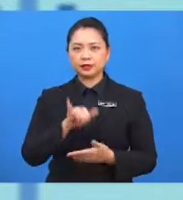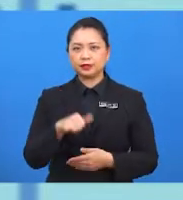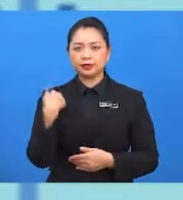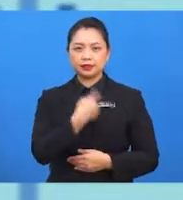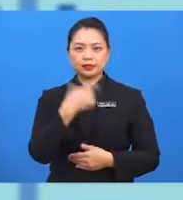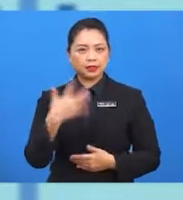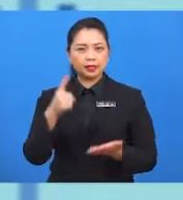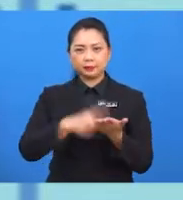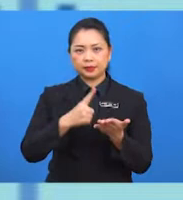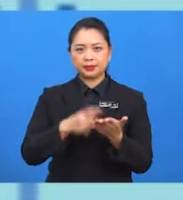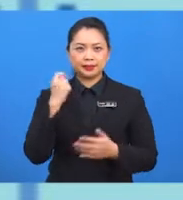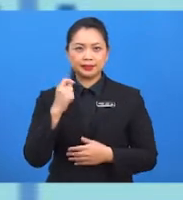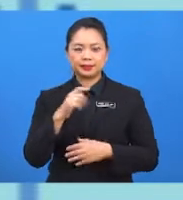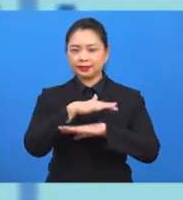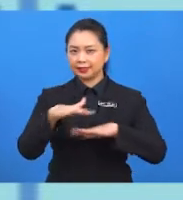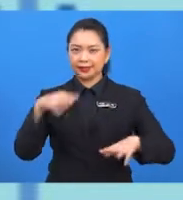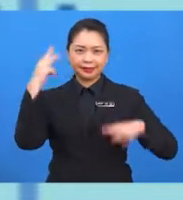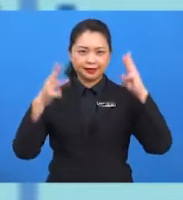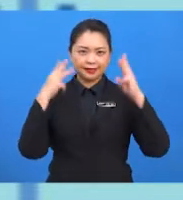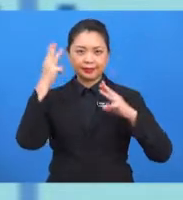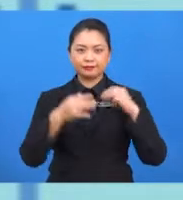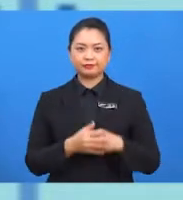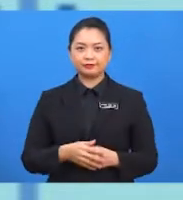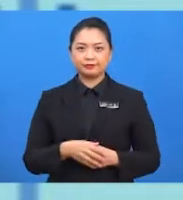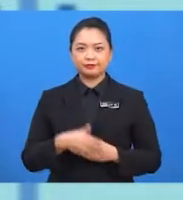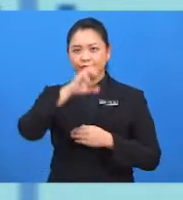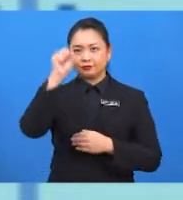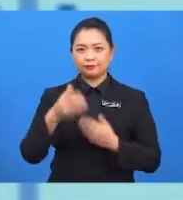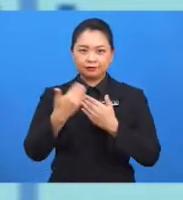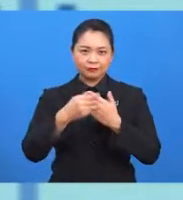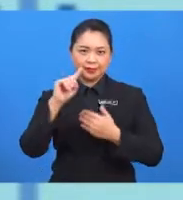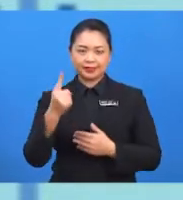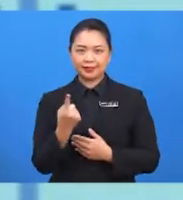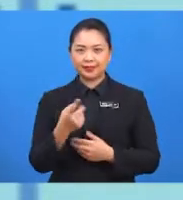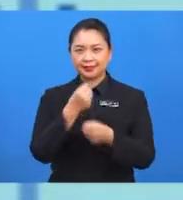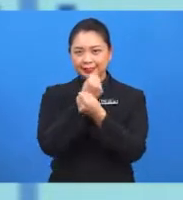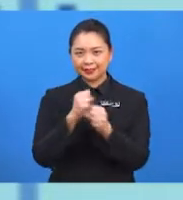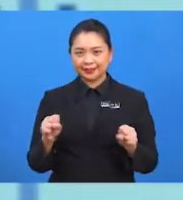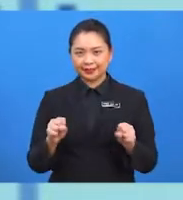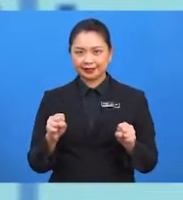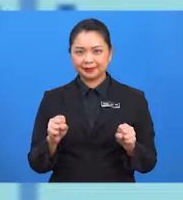telah kita bincangkan ya Hai Jangan risau soal mudah-mudah saja sedia